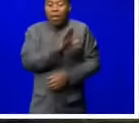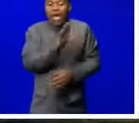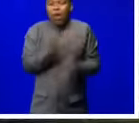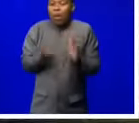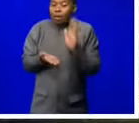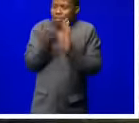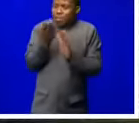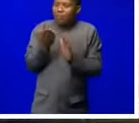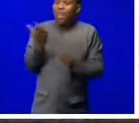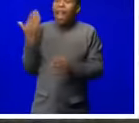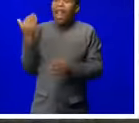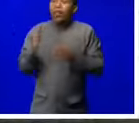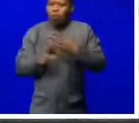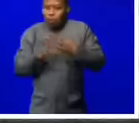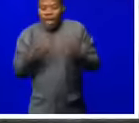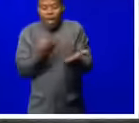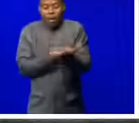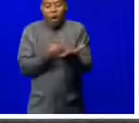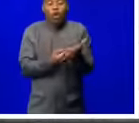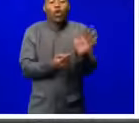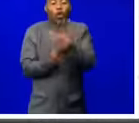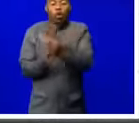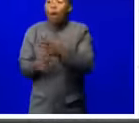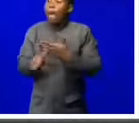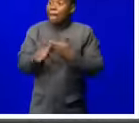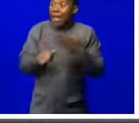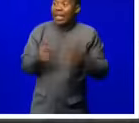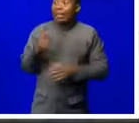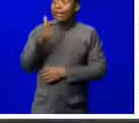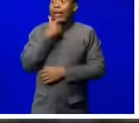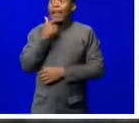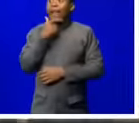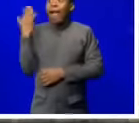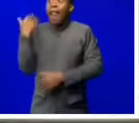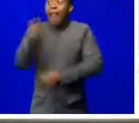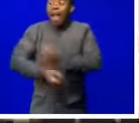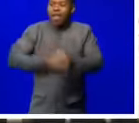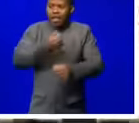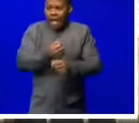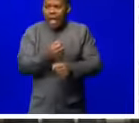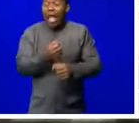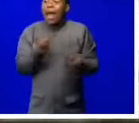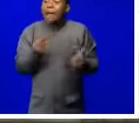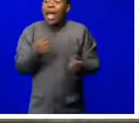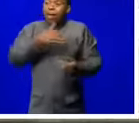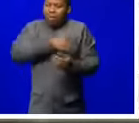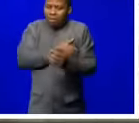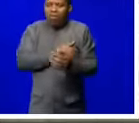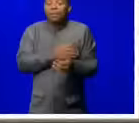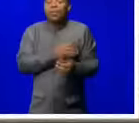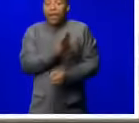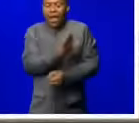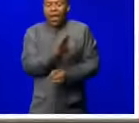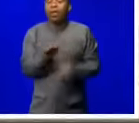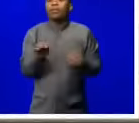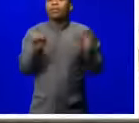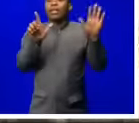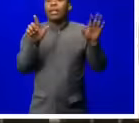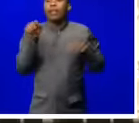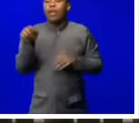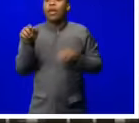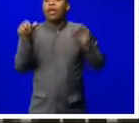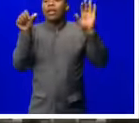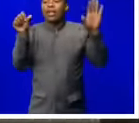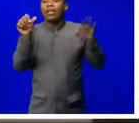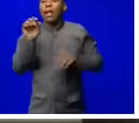lokhishwa evikini leliphelile uveta kuthi ngenyanga yengongoni eminyakeni lophelile dingungte imali yelive bese tiku 7.6